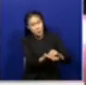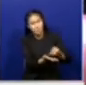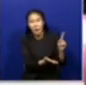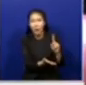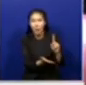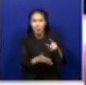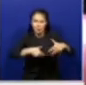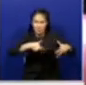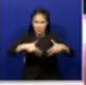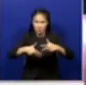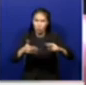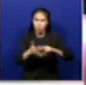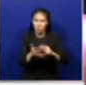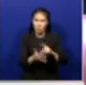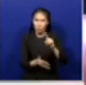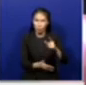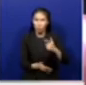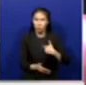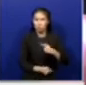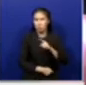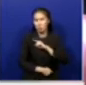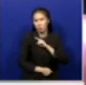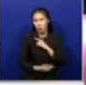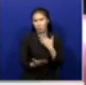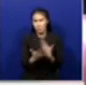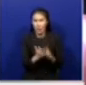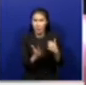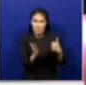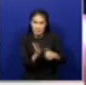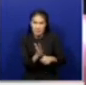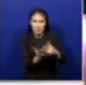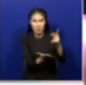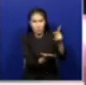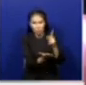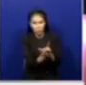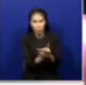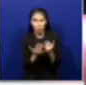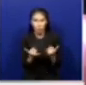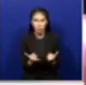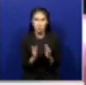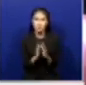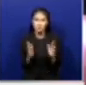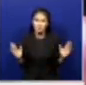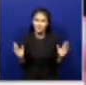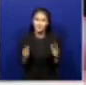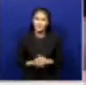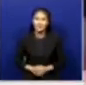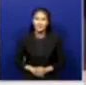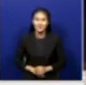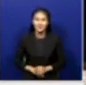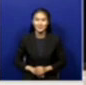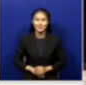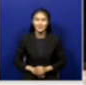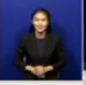ก็คือคนที่ต้องร่วมกันรับผิดชอบในการกู้เงินครั้งนี้ขอบคุณครับท่านประธาน ครับ